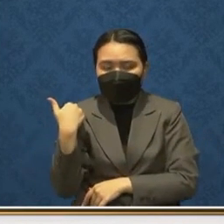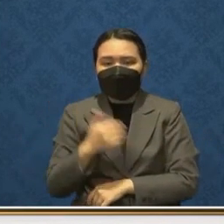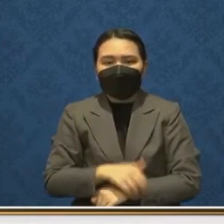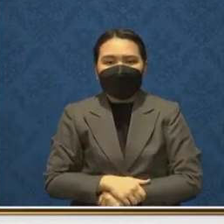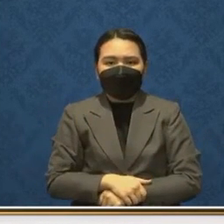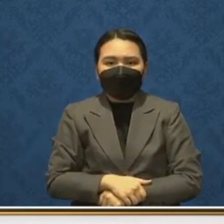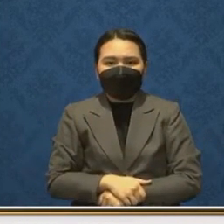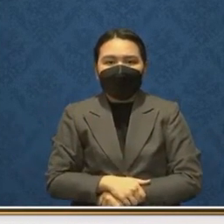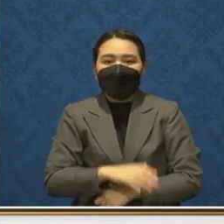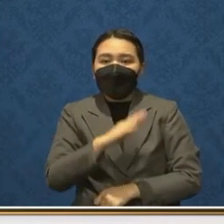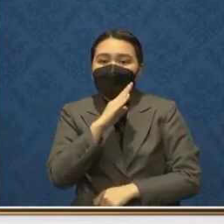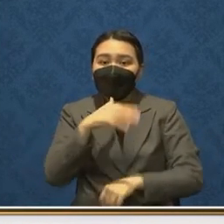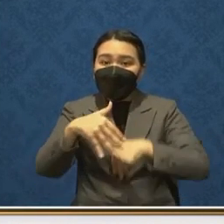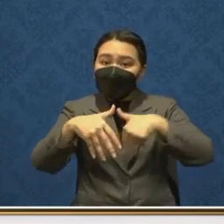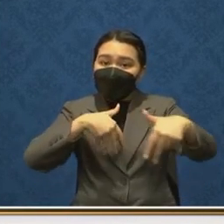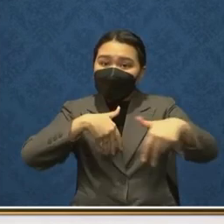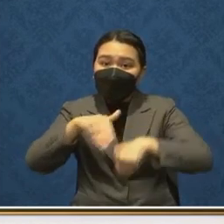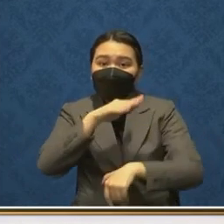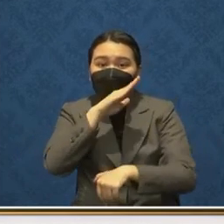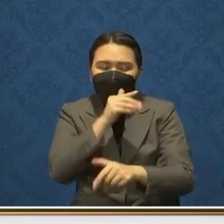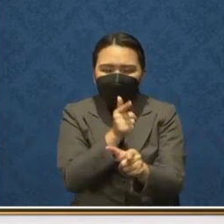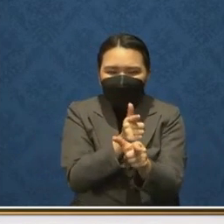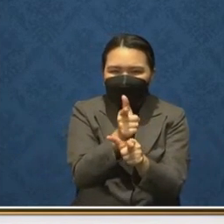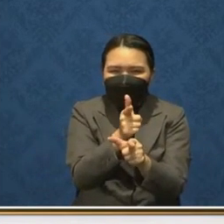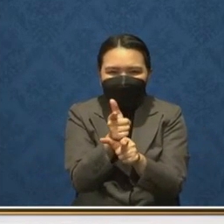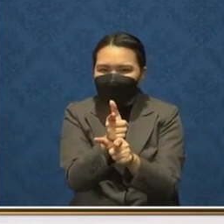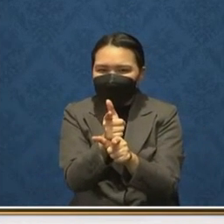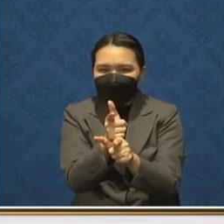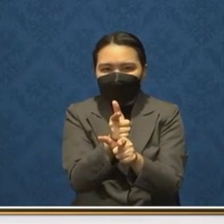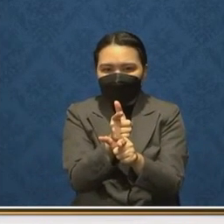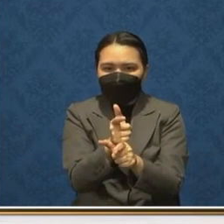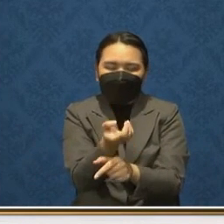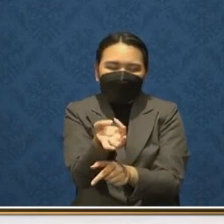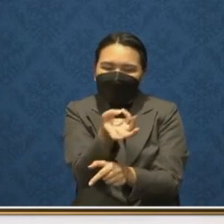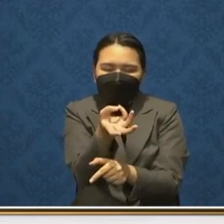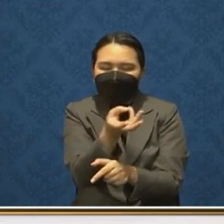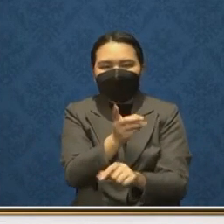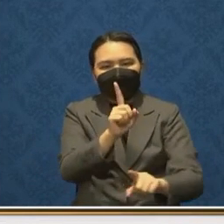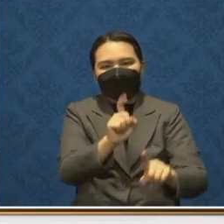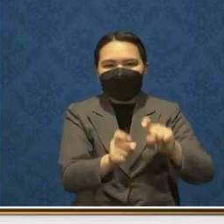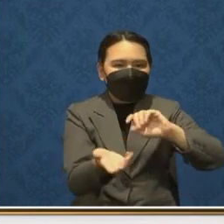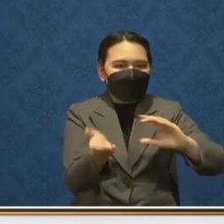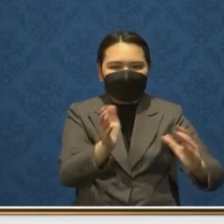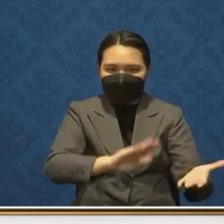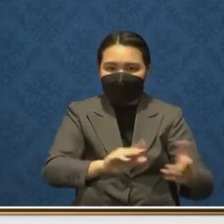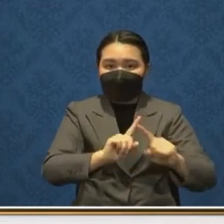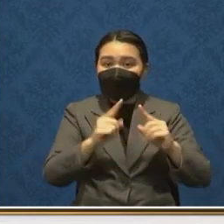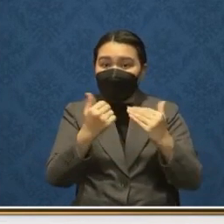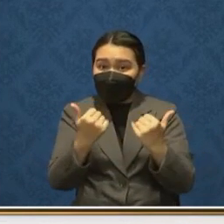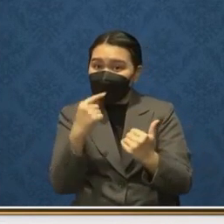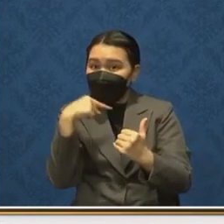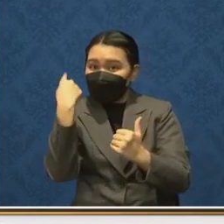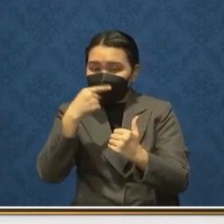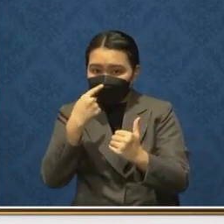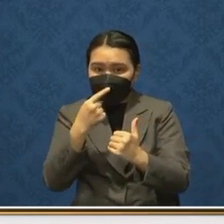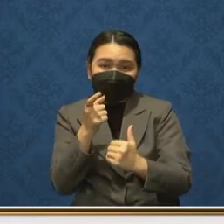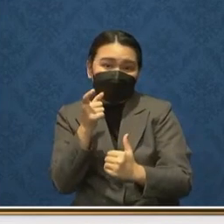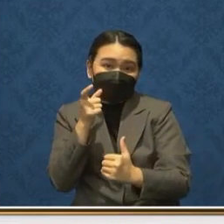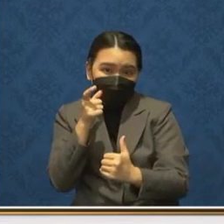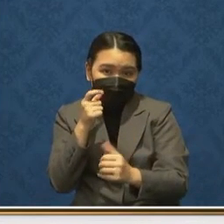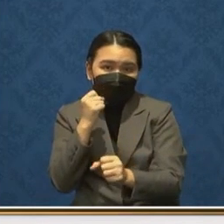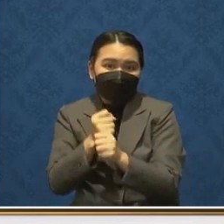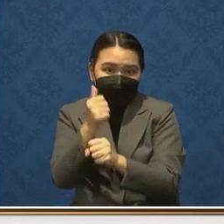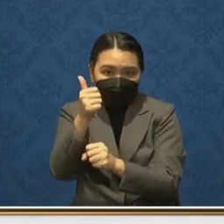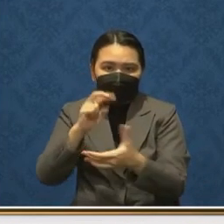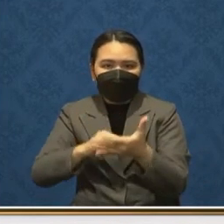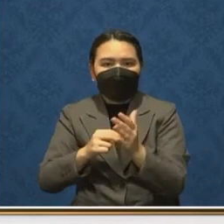เล็ฟามน้อยฟามยใชตายหมดครับเหลือแต่ฟมใใหญ่วันนี้ตัเลขออกมาแล้ 74%็นฟารมใหญ่ทงหมดคร